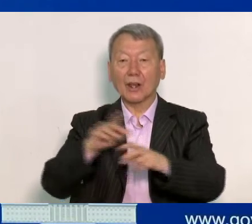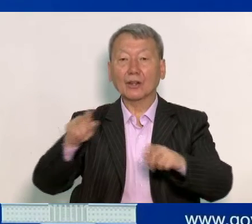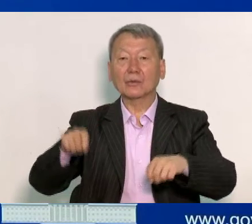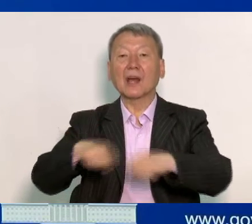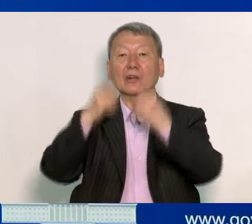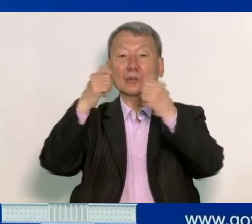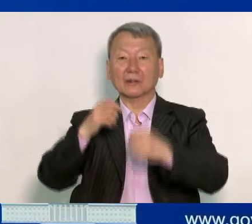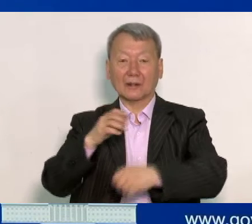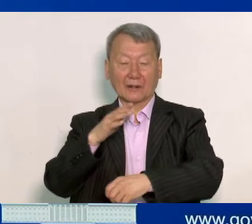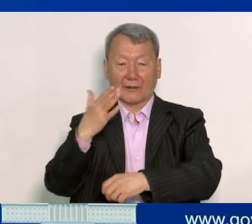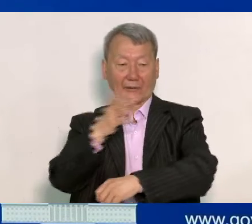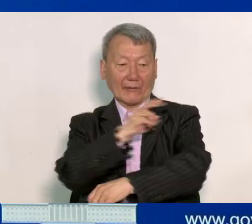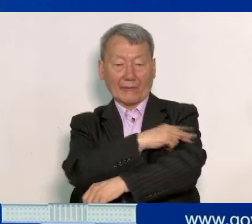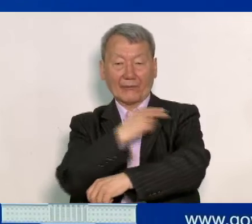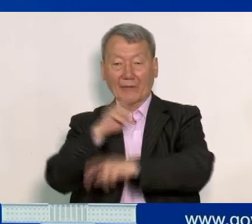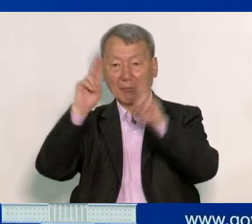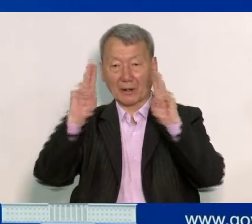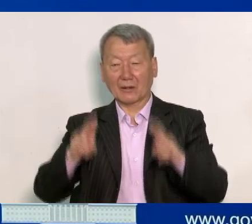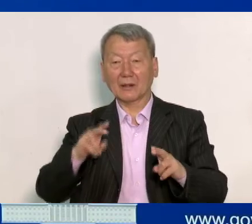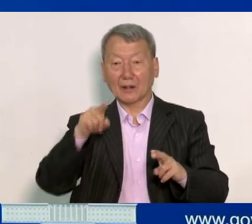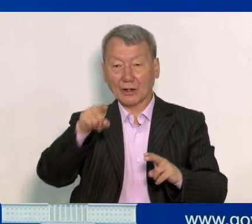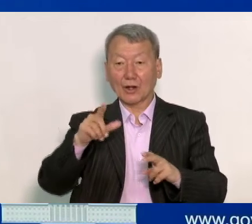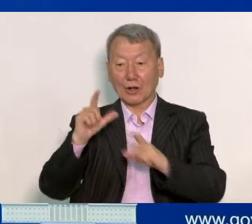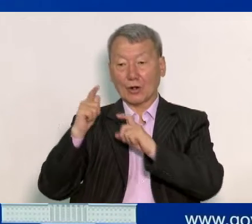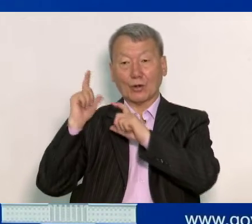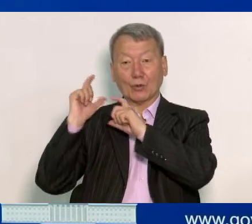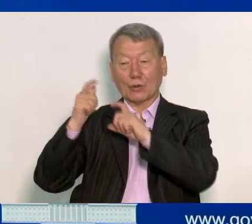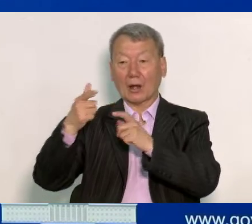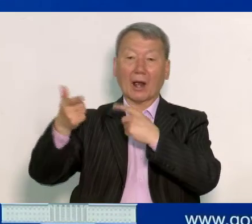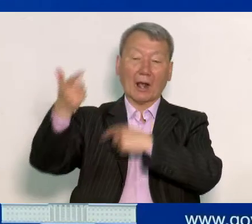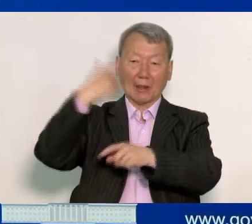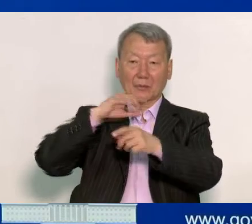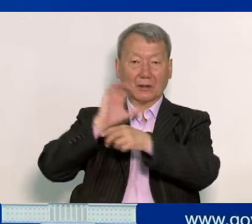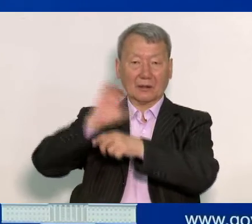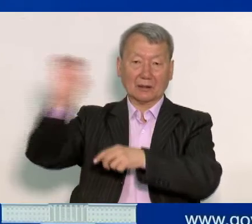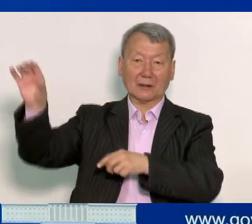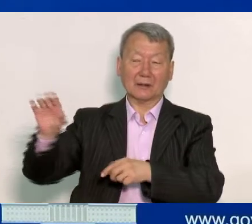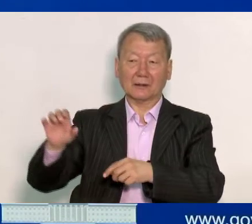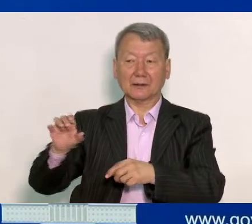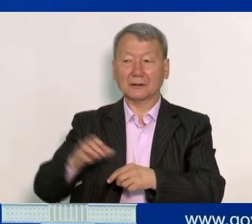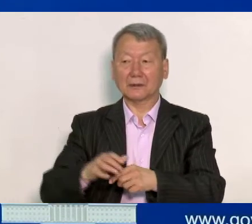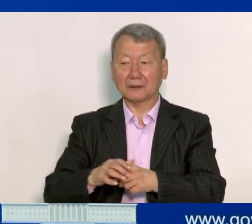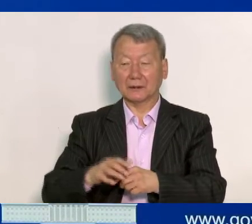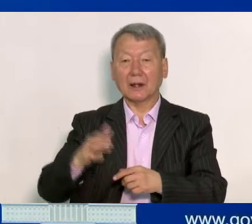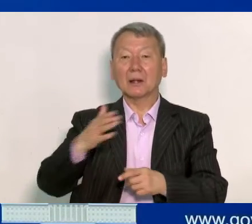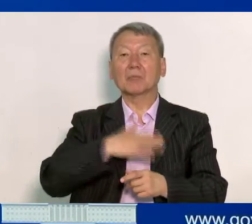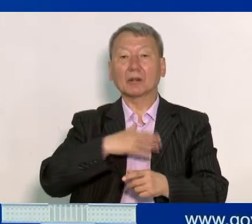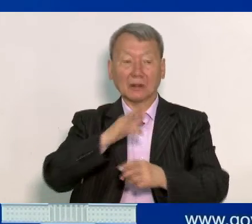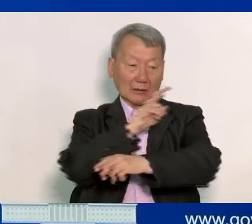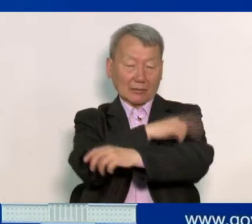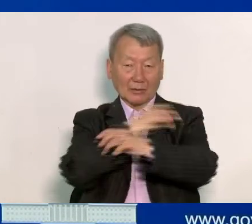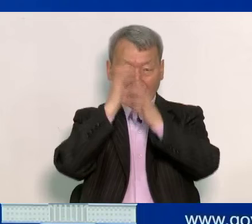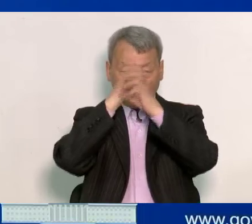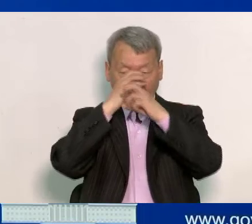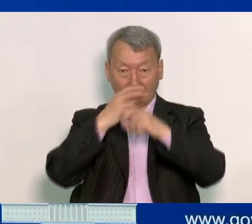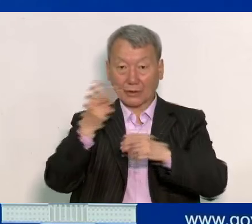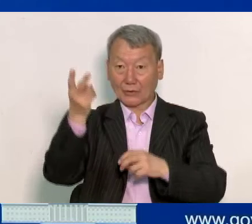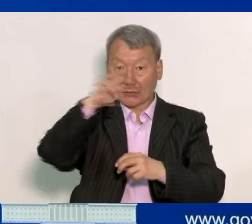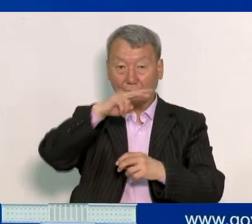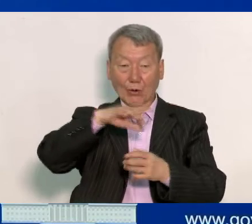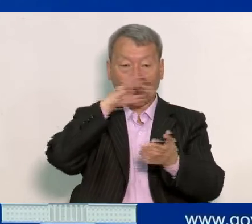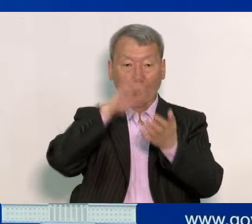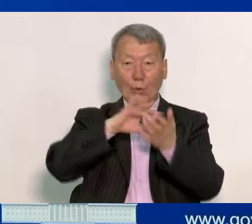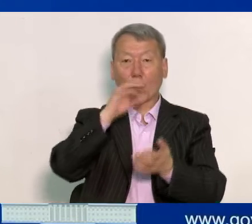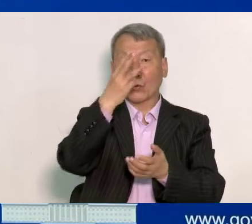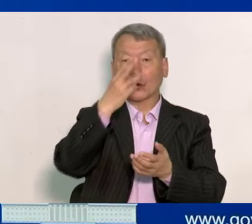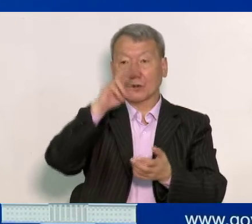нарушение ветеринарно-санитарных правил, и эти грузы были возвращены назад. Наши лаборатории, две лаборатории в городе